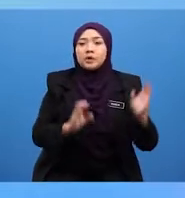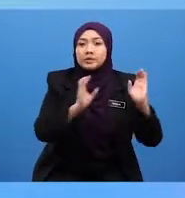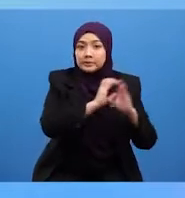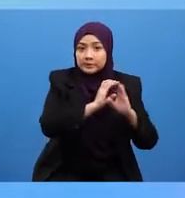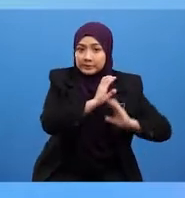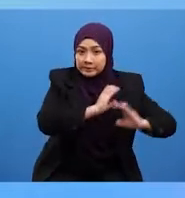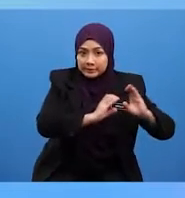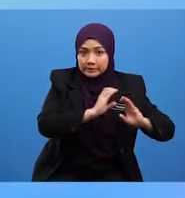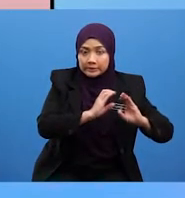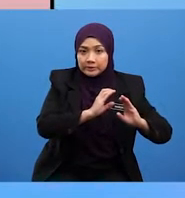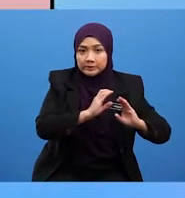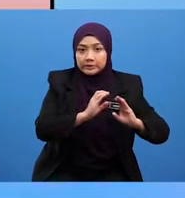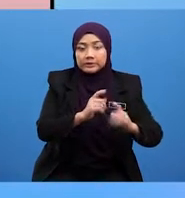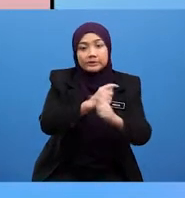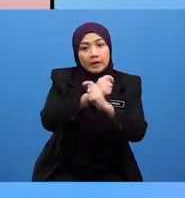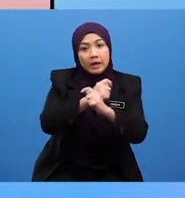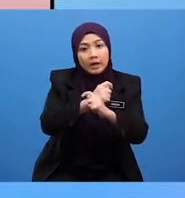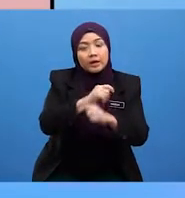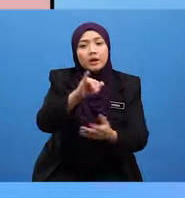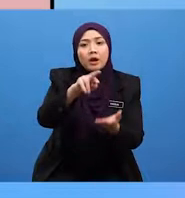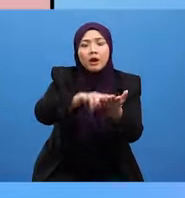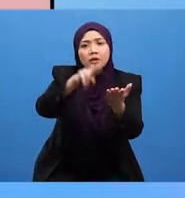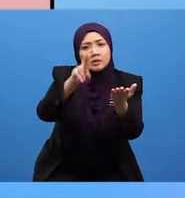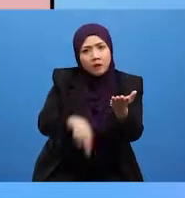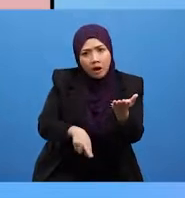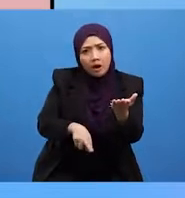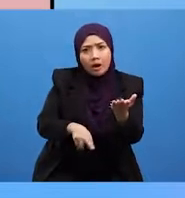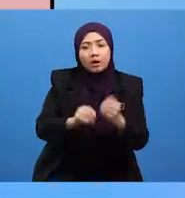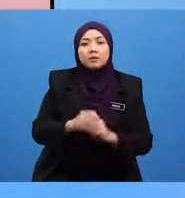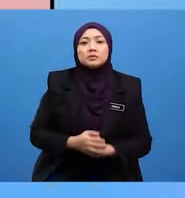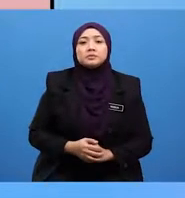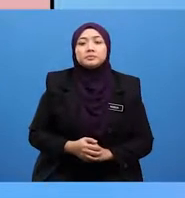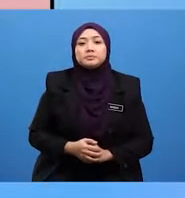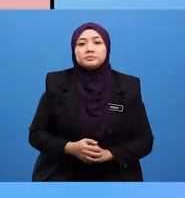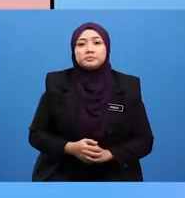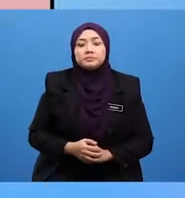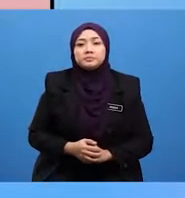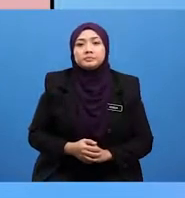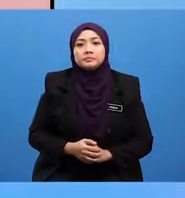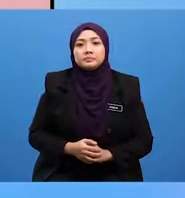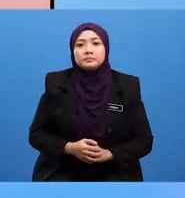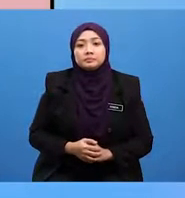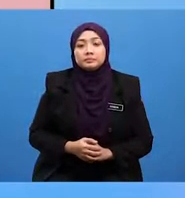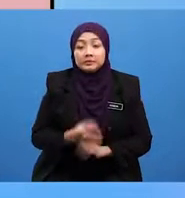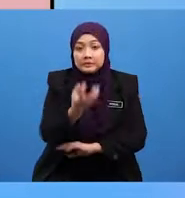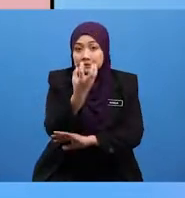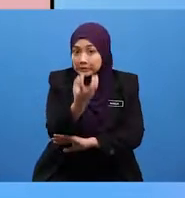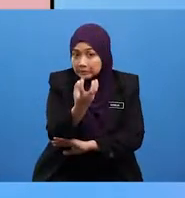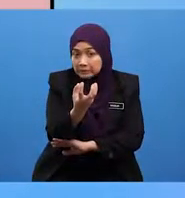haba yang rendah berbanding plastik termoset. Dari segi